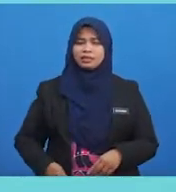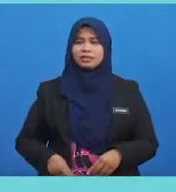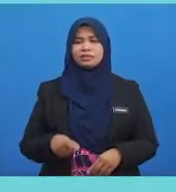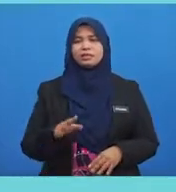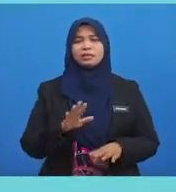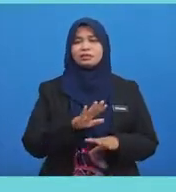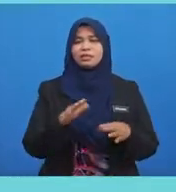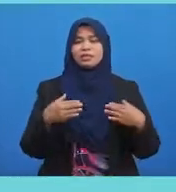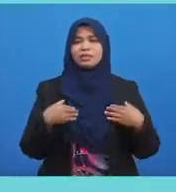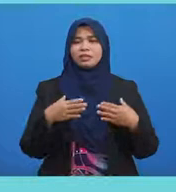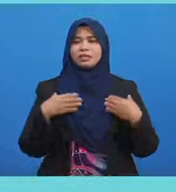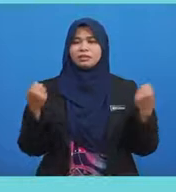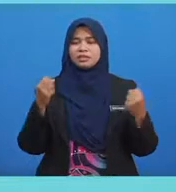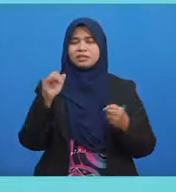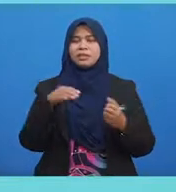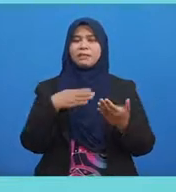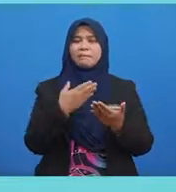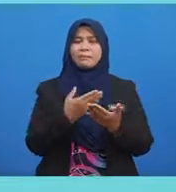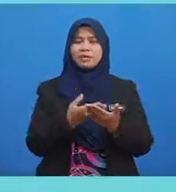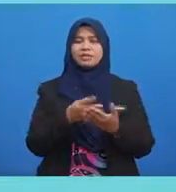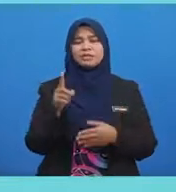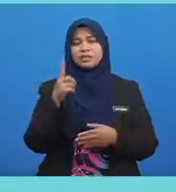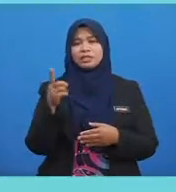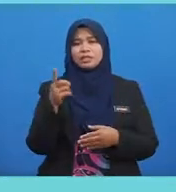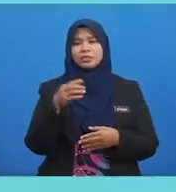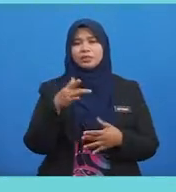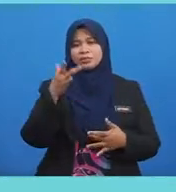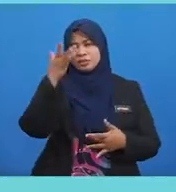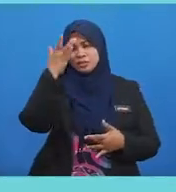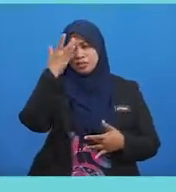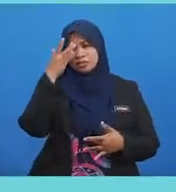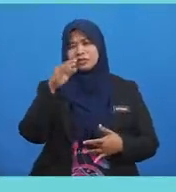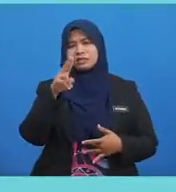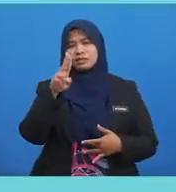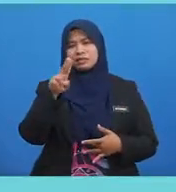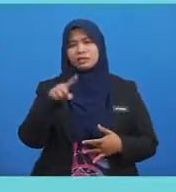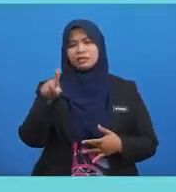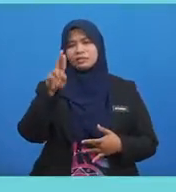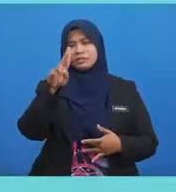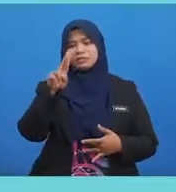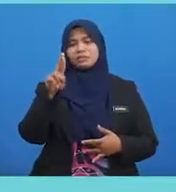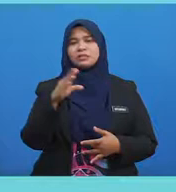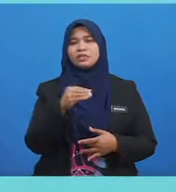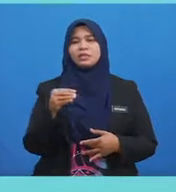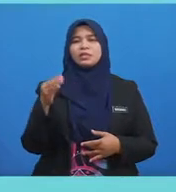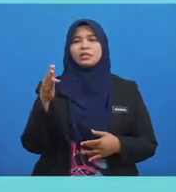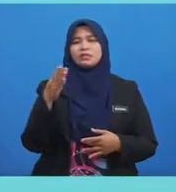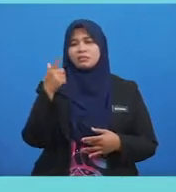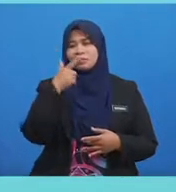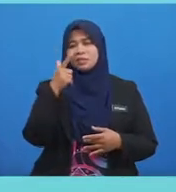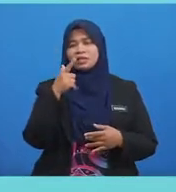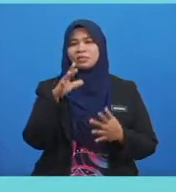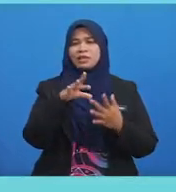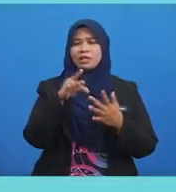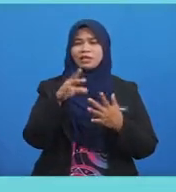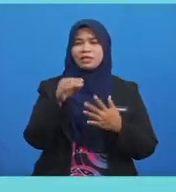pula, beliau tidak mempunyai kesihatan yang baik iaitu uzur. Di samping itu, beliau